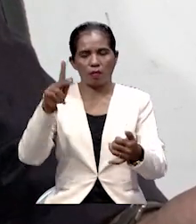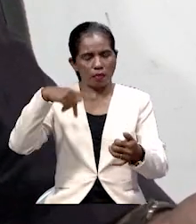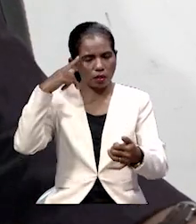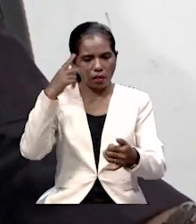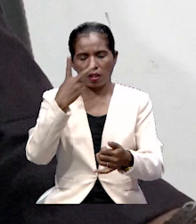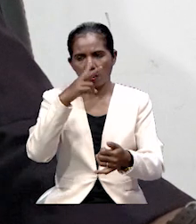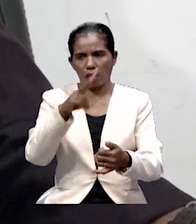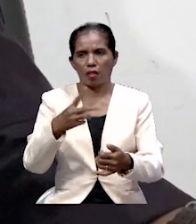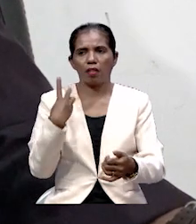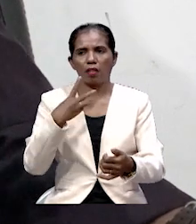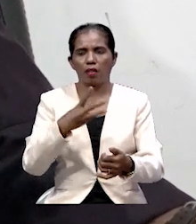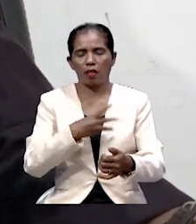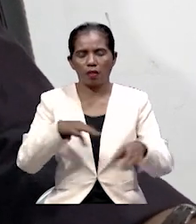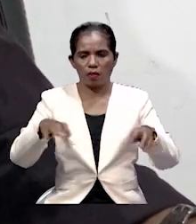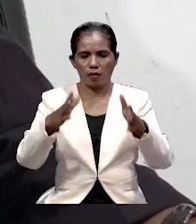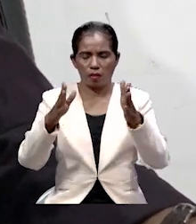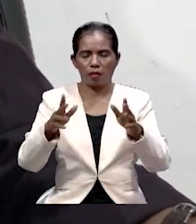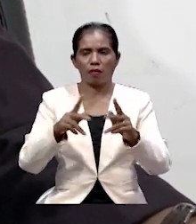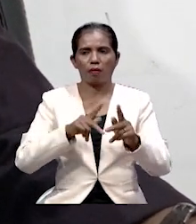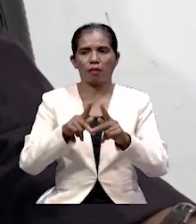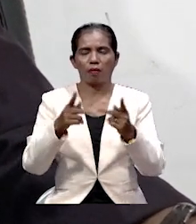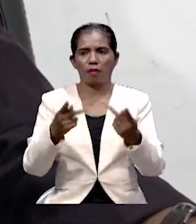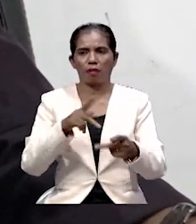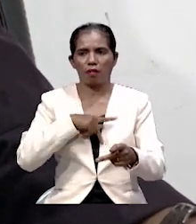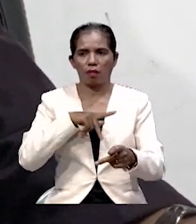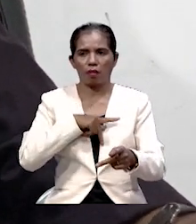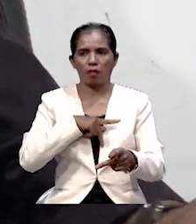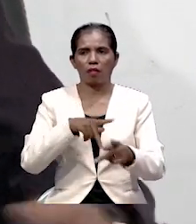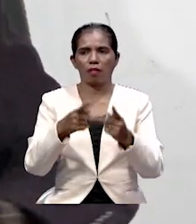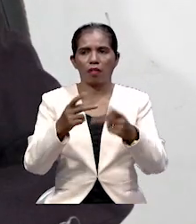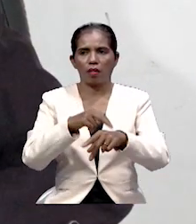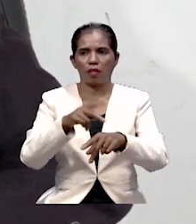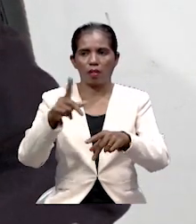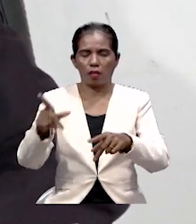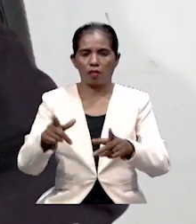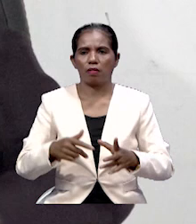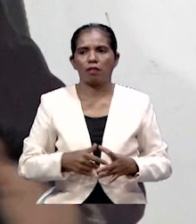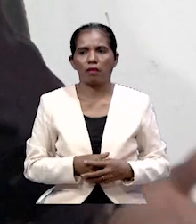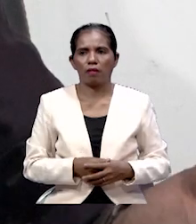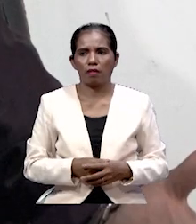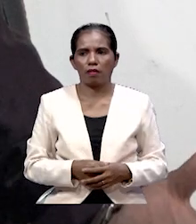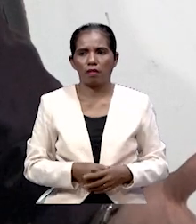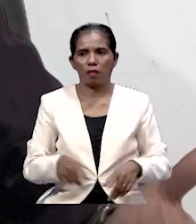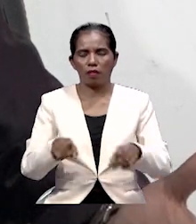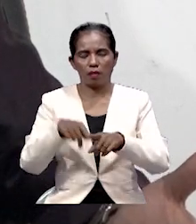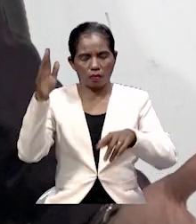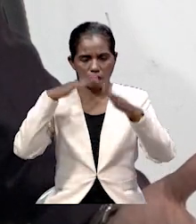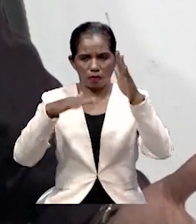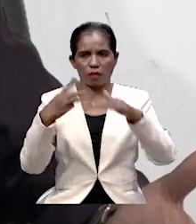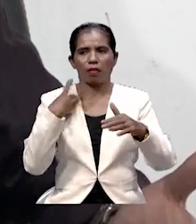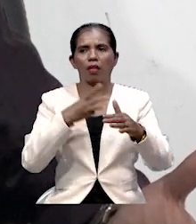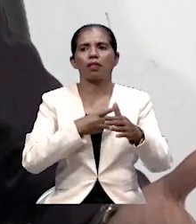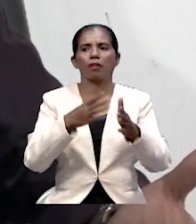manufakturin. Ita ni sektor privado la koi muda sira ne estatuto hanese empresario nasional ba investor nasional. Ah, ira nemos problema. Ita